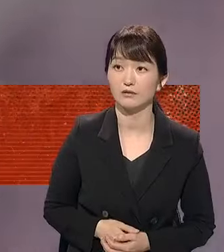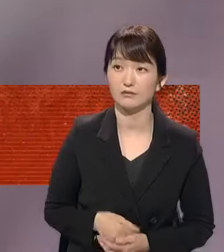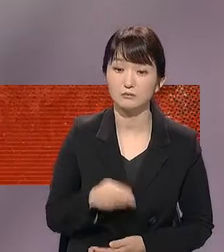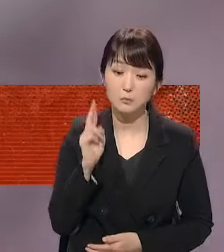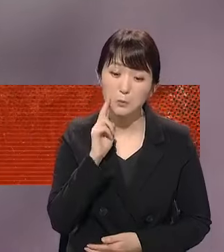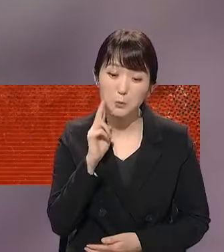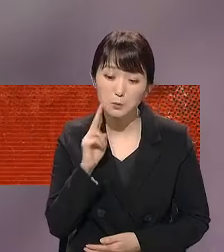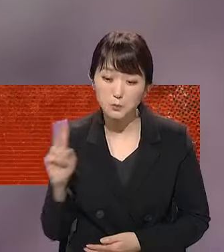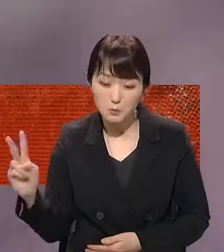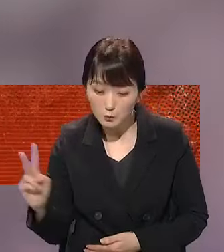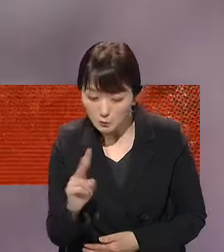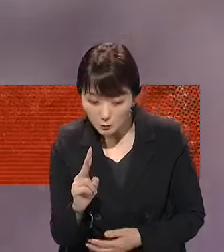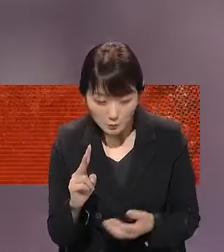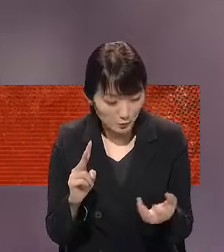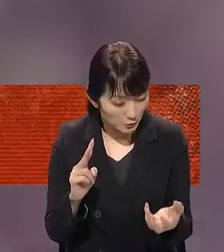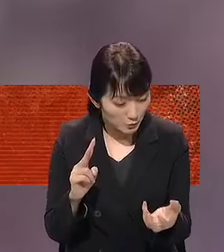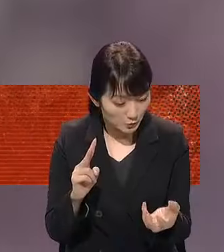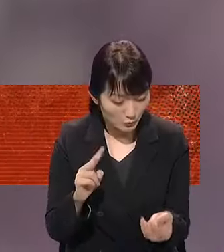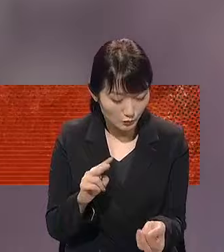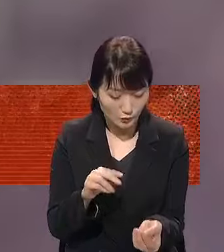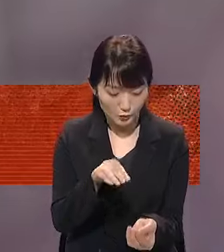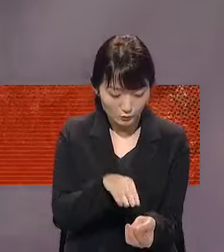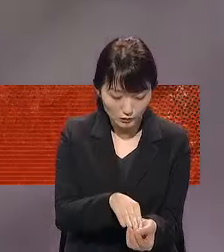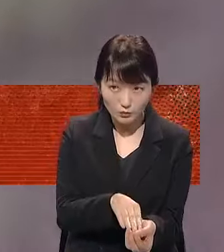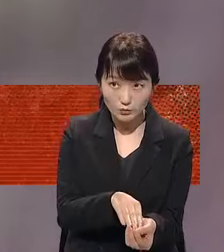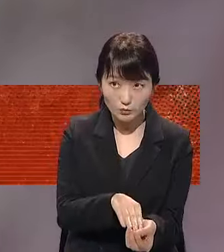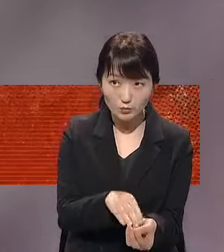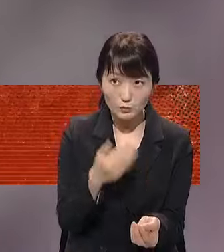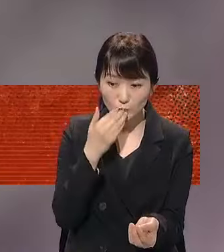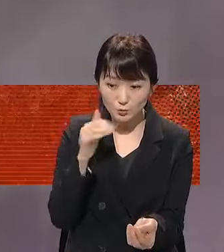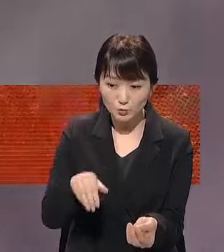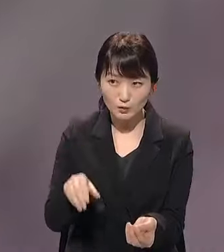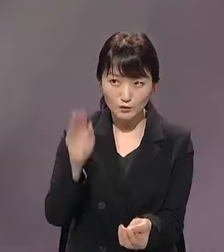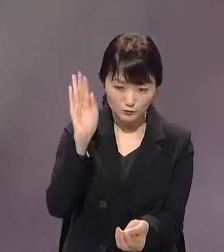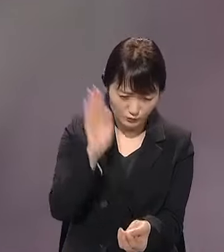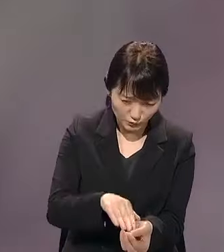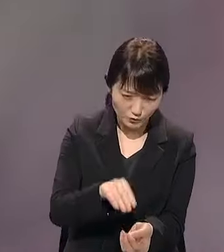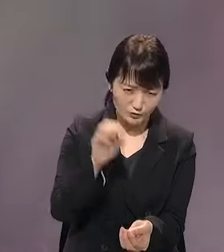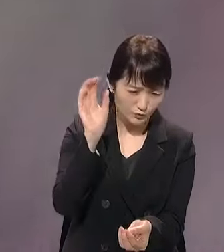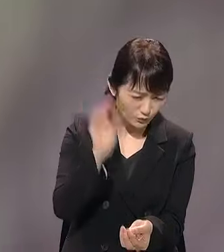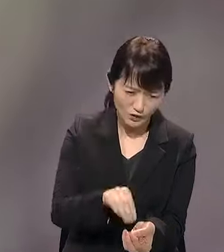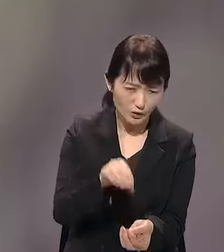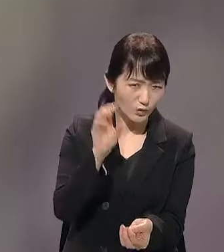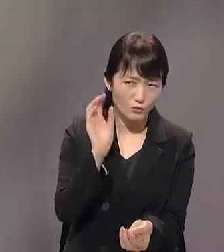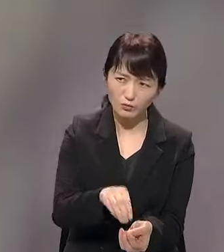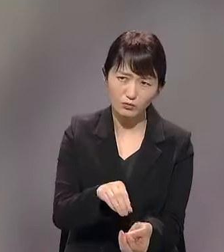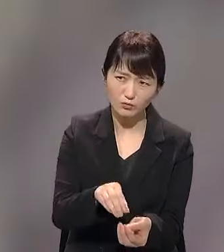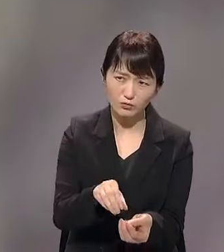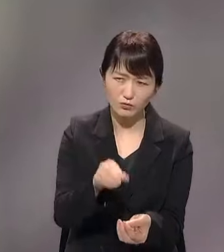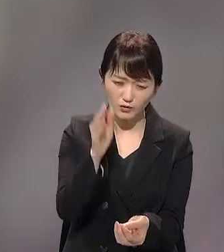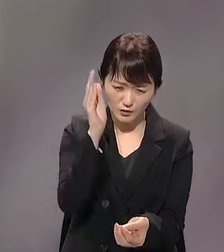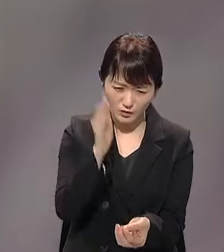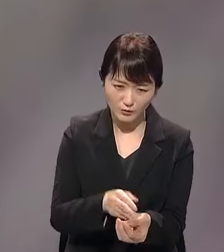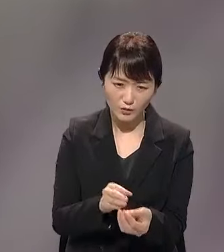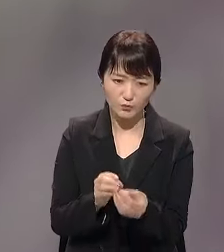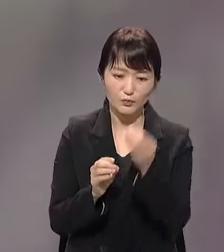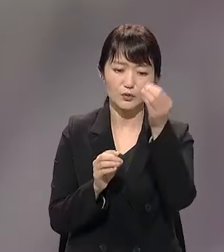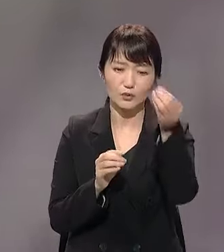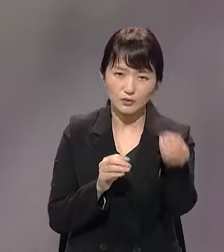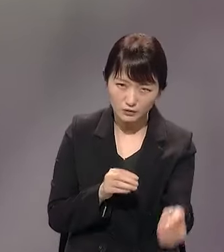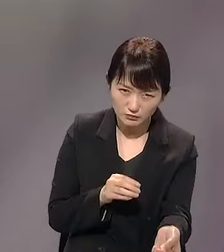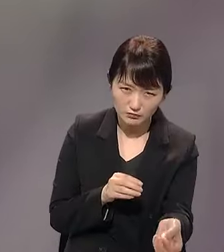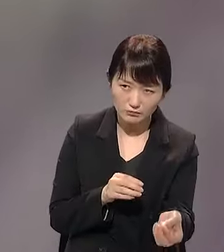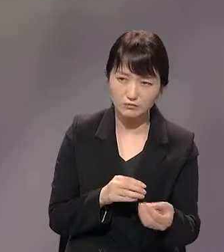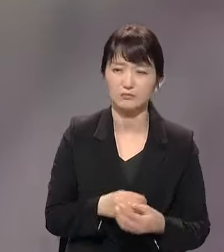원숭이도 차분하게 코코넛을 자리에 놓고 쿵! 다시 또 자리에 놓고 또 찧어봐도요. 이 코코넛은 저 멀리 튕겨나가 버리기만